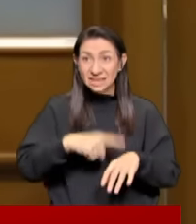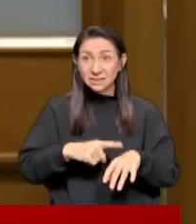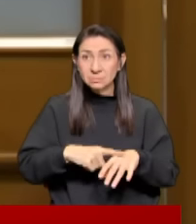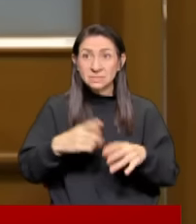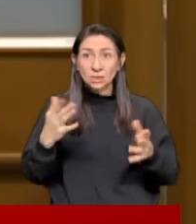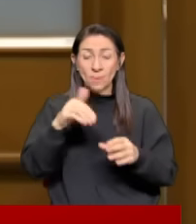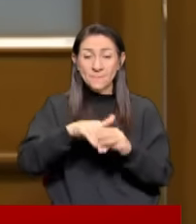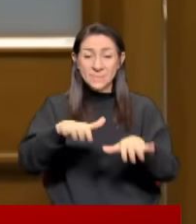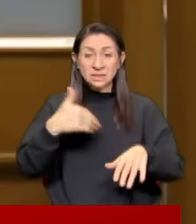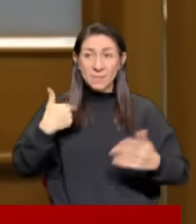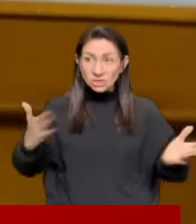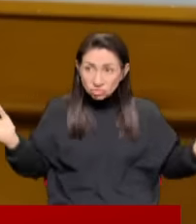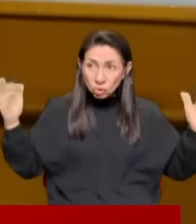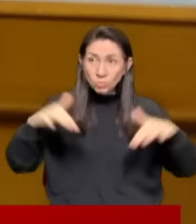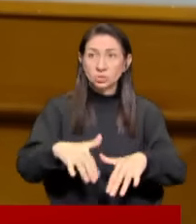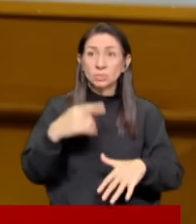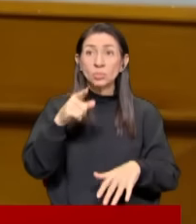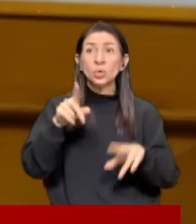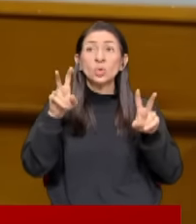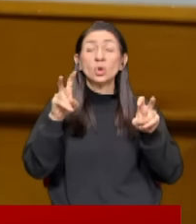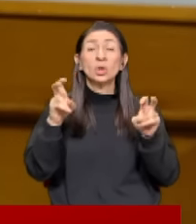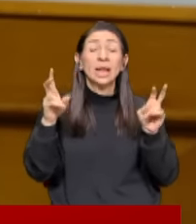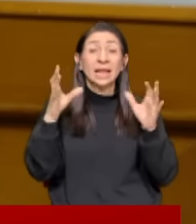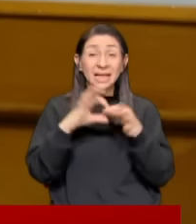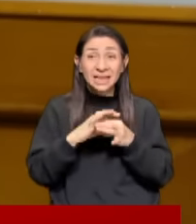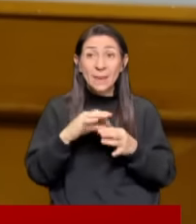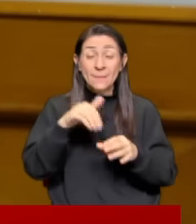zaten o meclisi ben çağıracağım dedi. Bu tür konular üzerinden